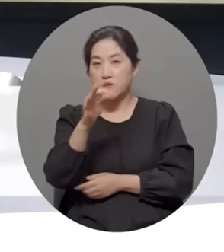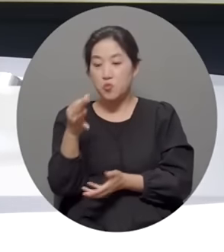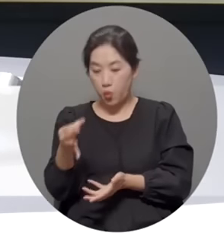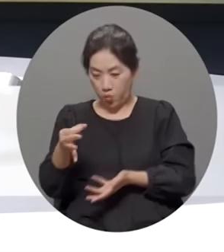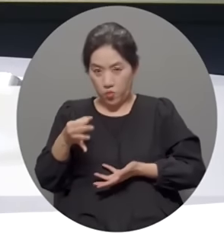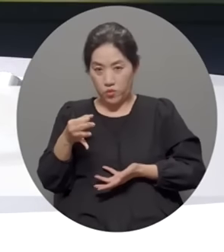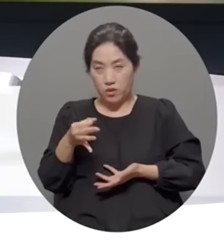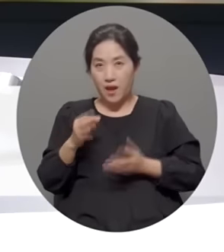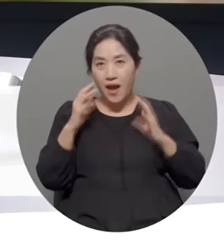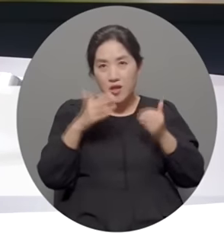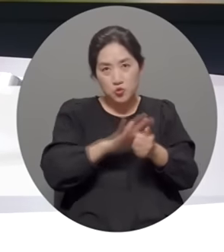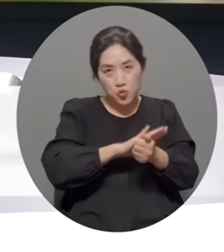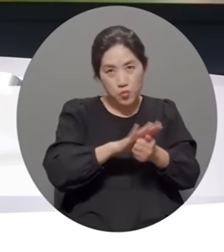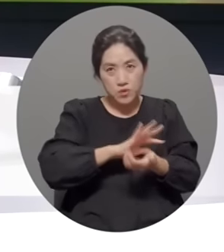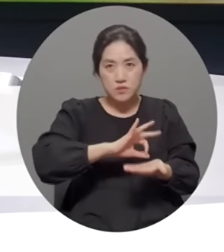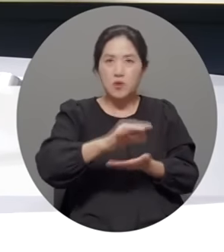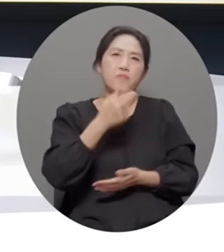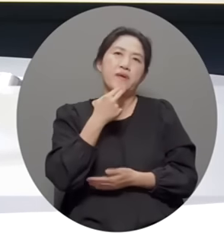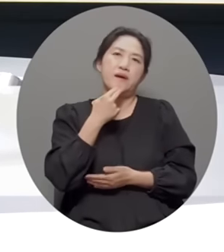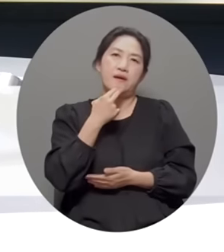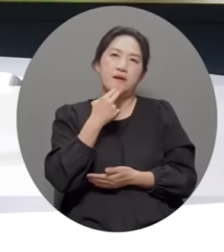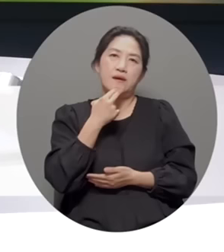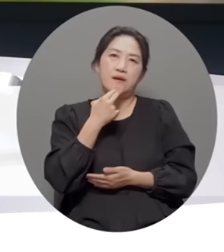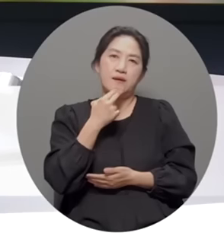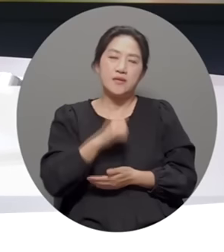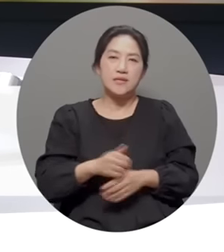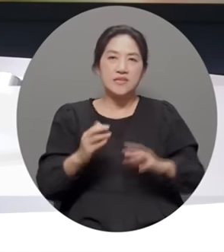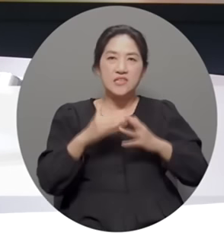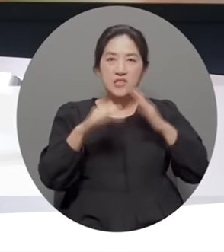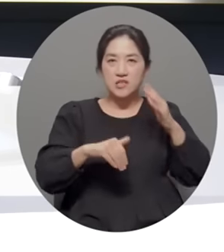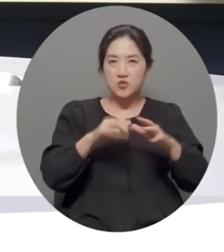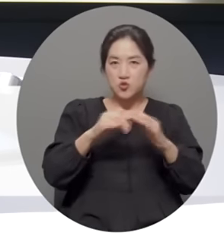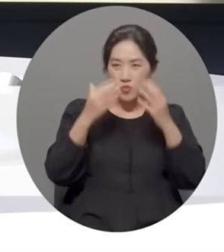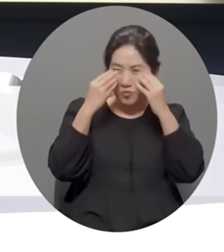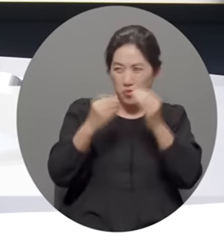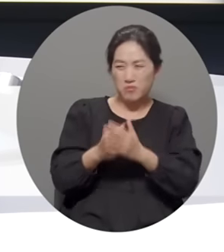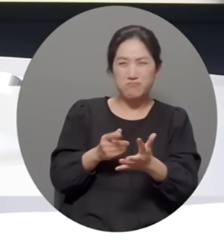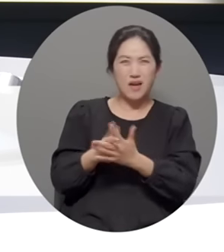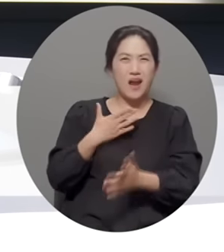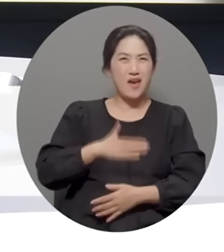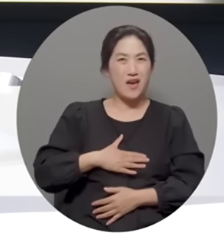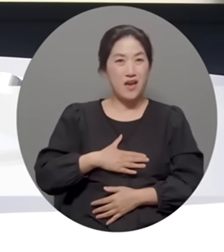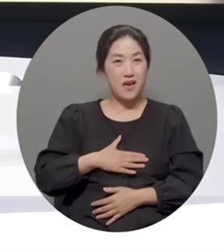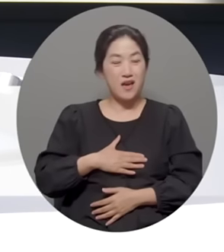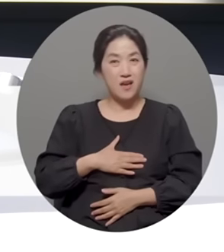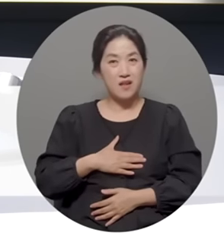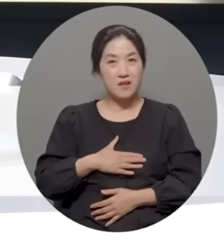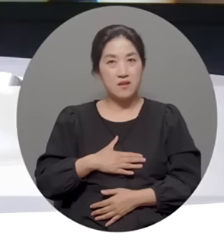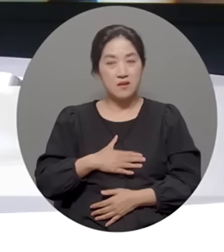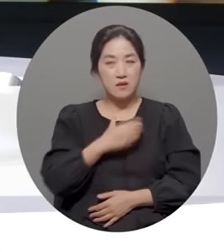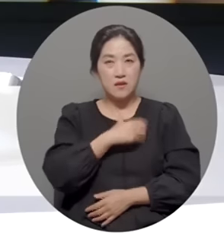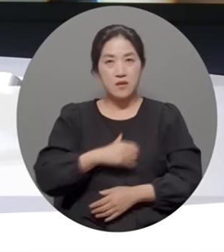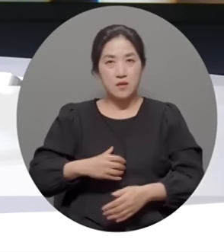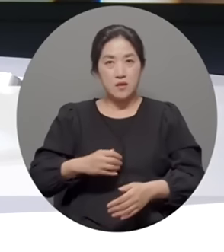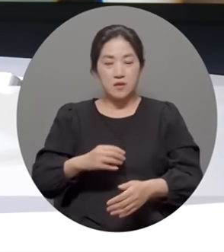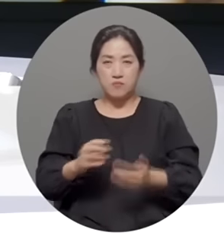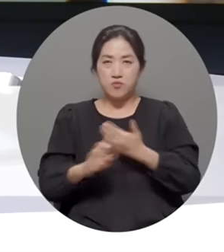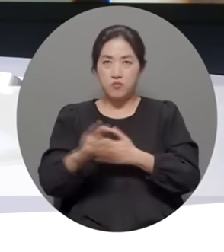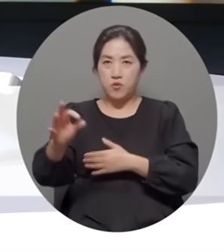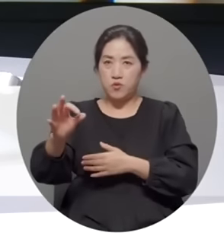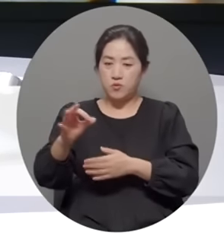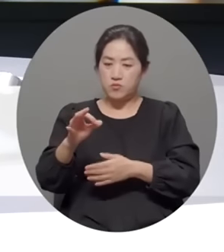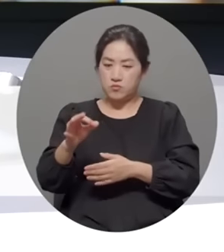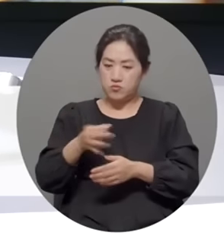돈이 아이들을 돌보는 데 쓰이지 않았다는 건 이웃 주민들도 알 정도였다는데요. 부정수급 신고를 받은